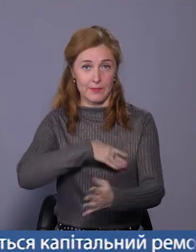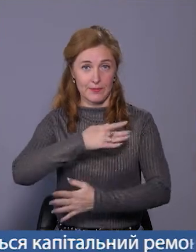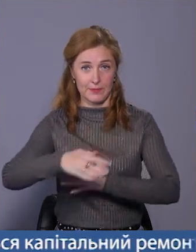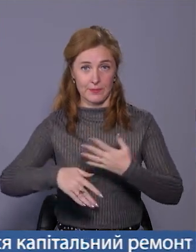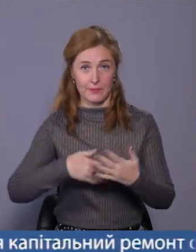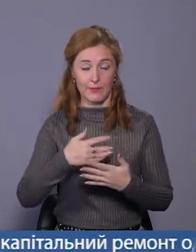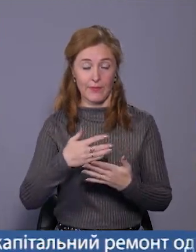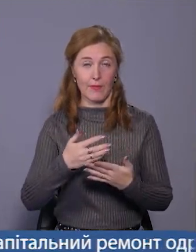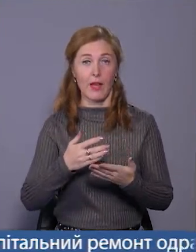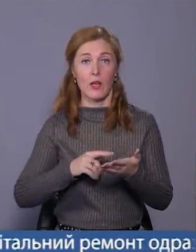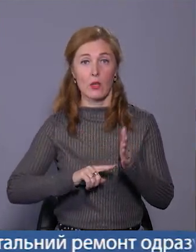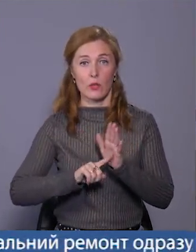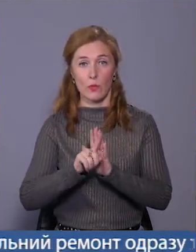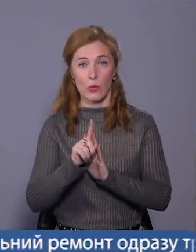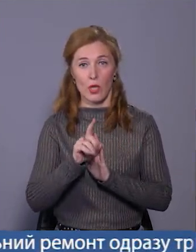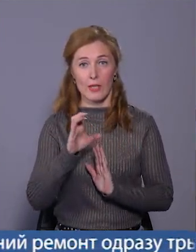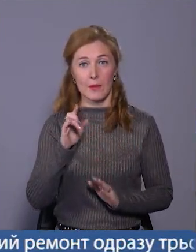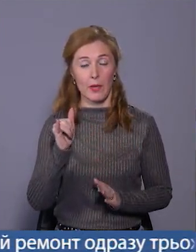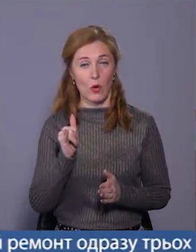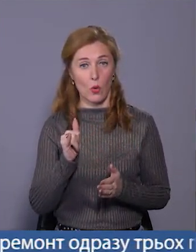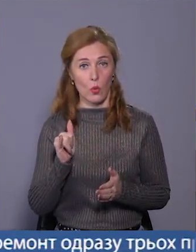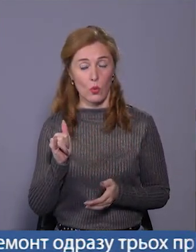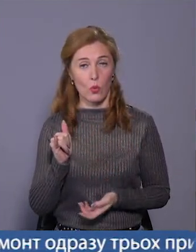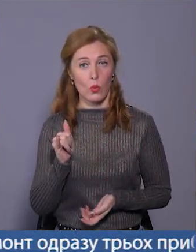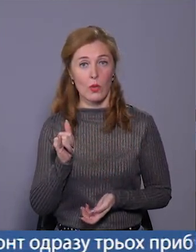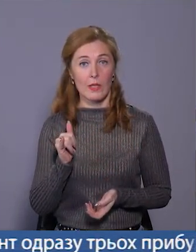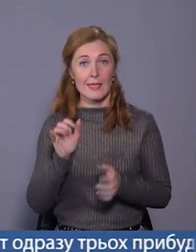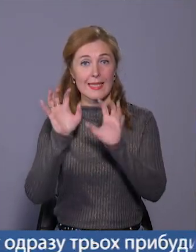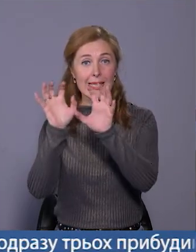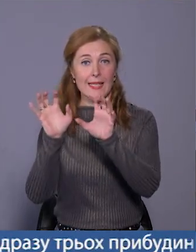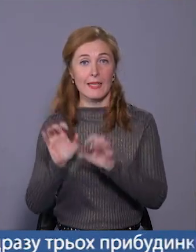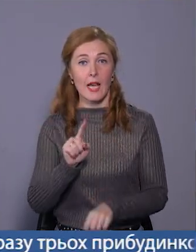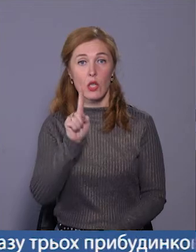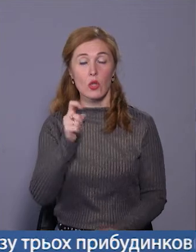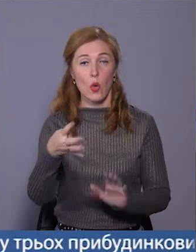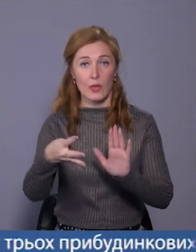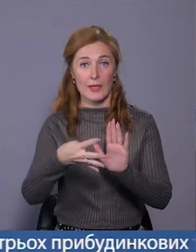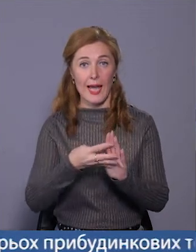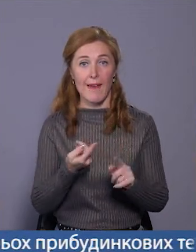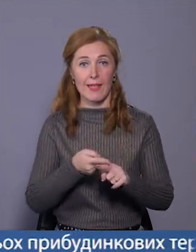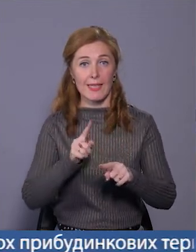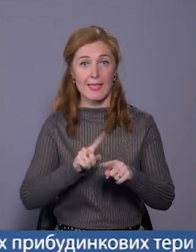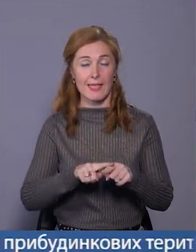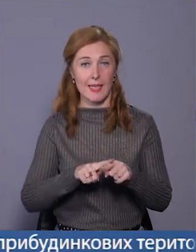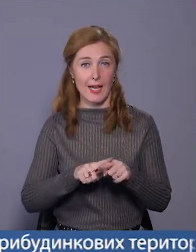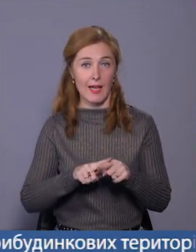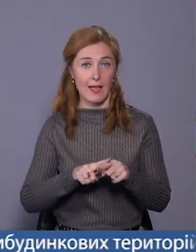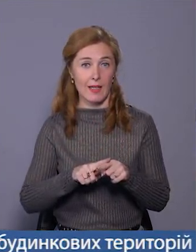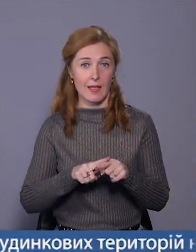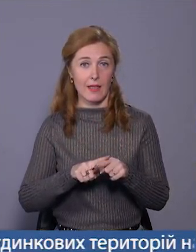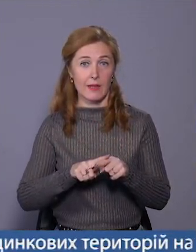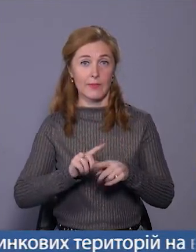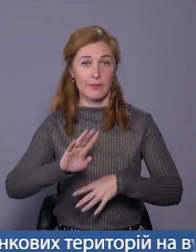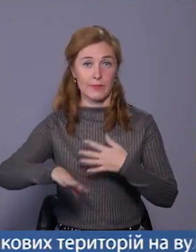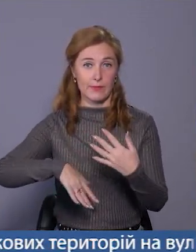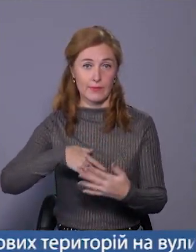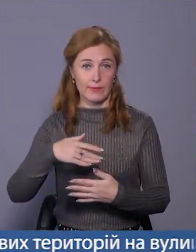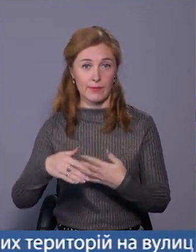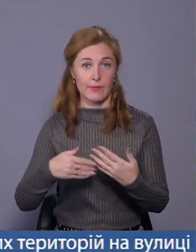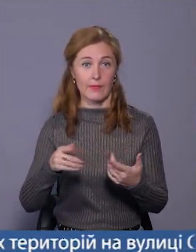розпочатого слідчими СБУ кримінального провадження за статтею 109, це дії, спрямовані на насильницьку зміну чи